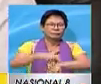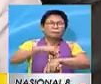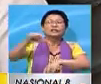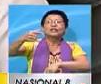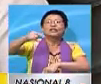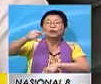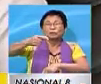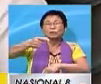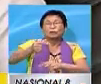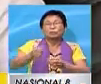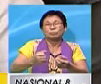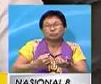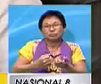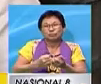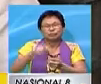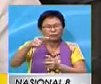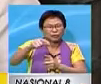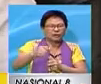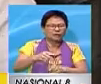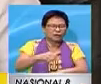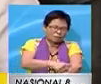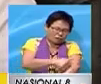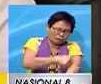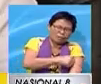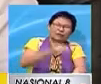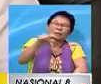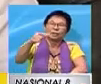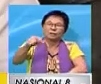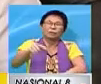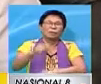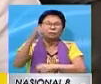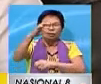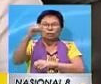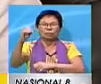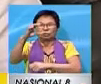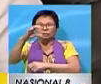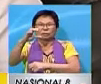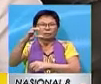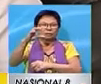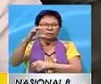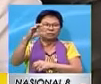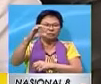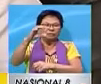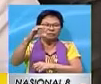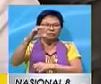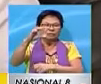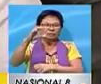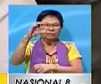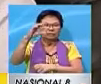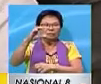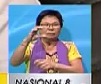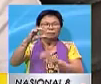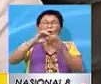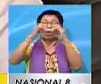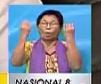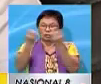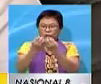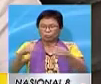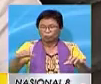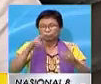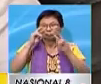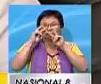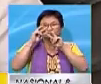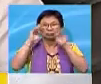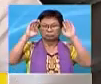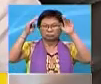would definitely be something that organizations are looking at. Yes, we have very good organizations